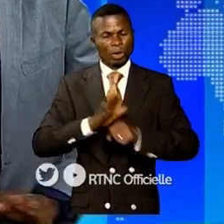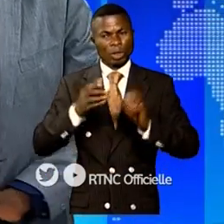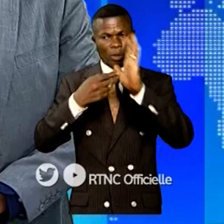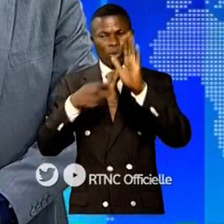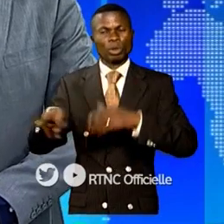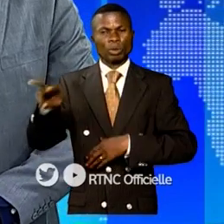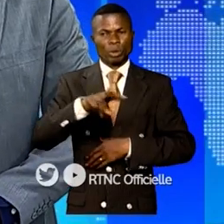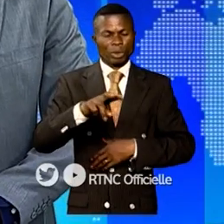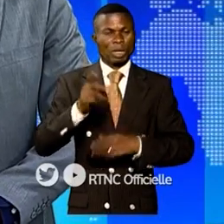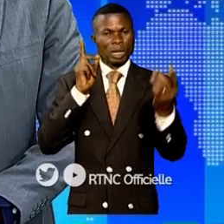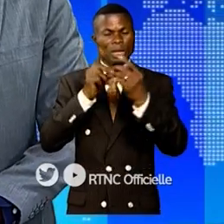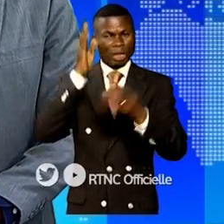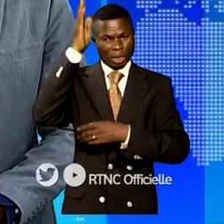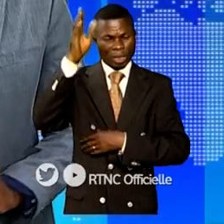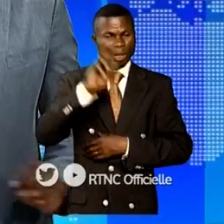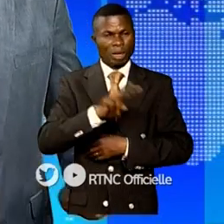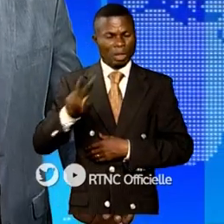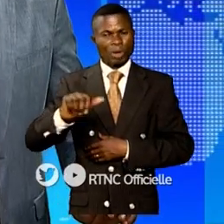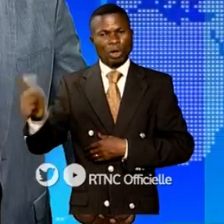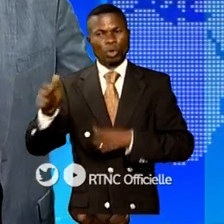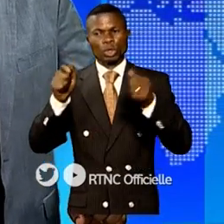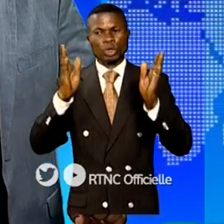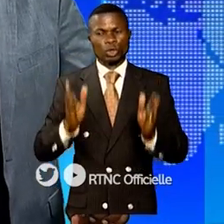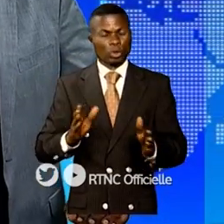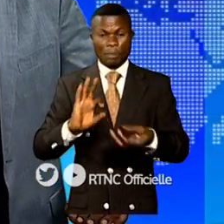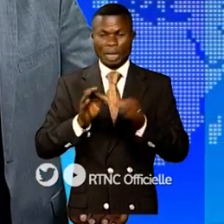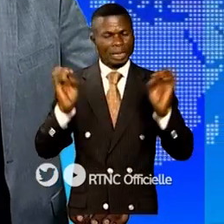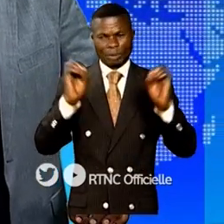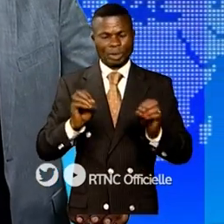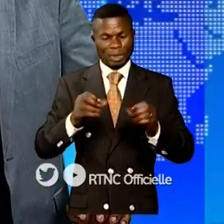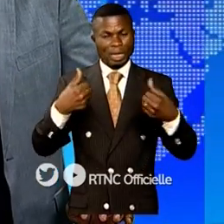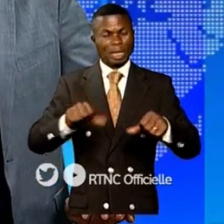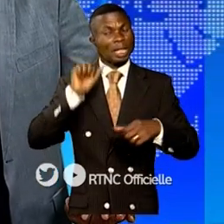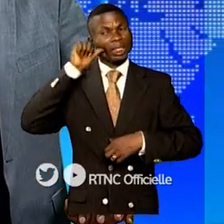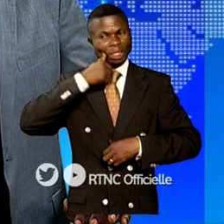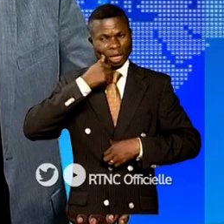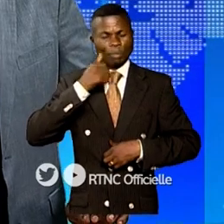présenter. Prenez rendez-vous tout à l'heure à 22h avec la rédaction française dans une